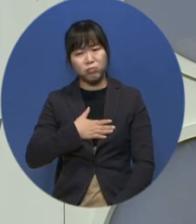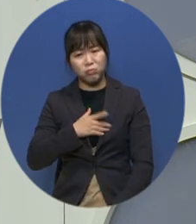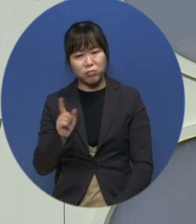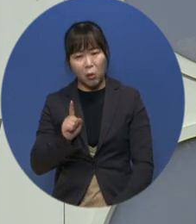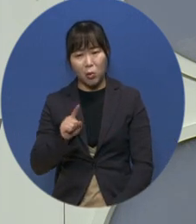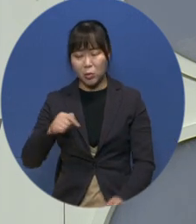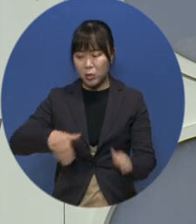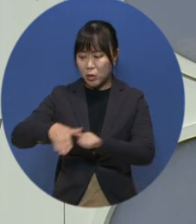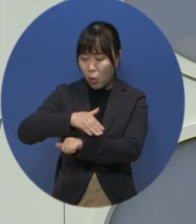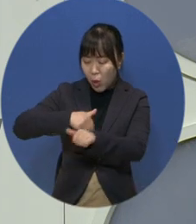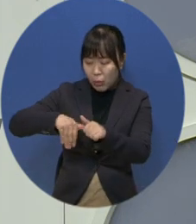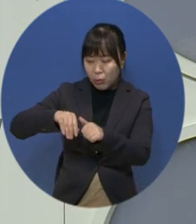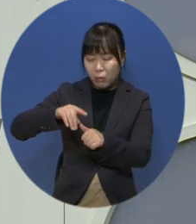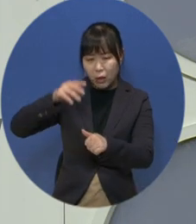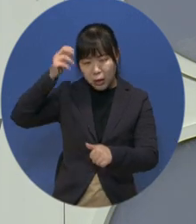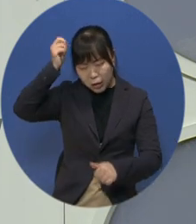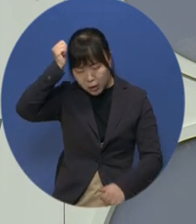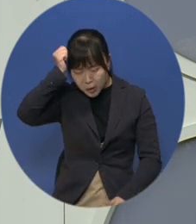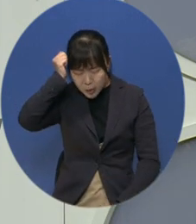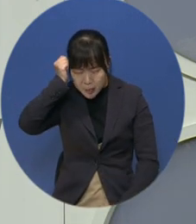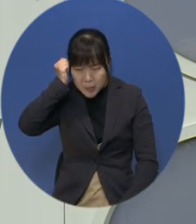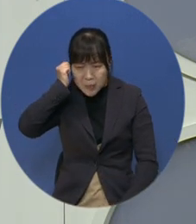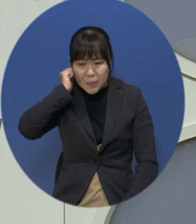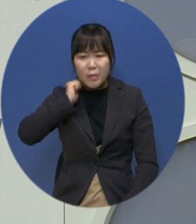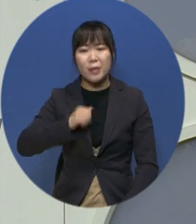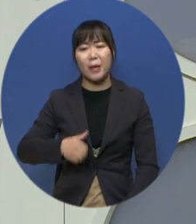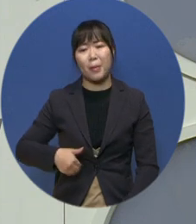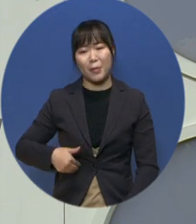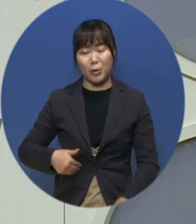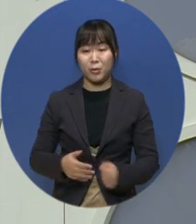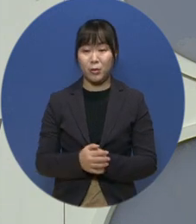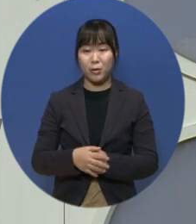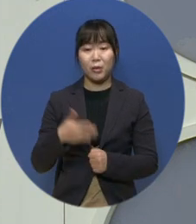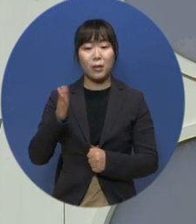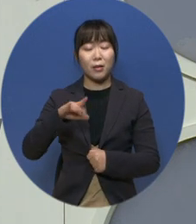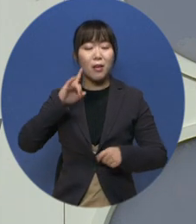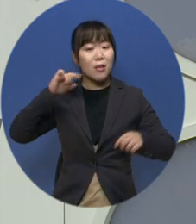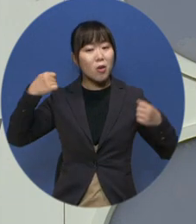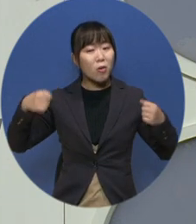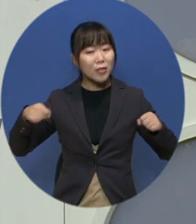어떤 상황이라는 걸 기억해가면서 해야 되니까. 근데 연극이라는 게